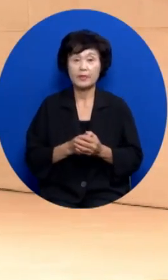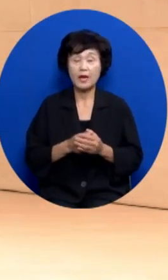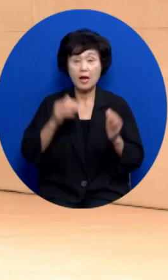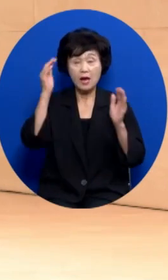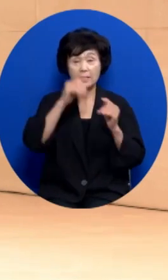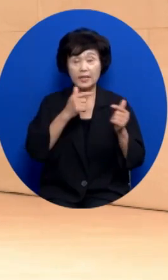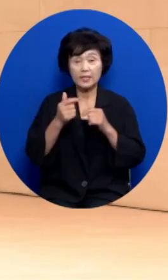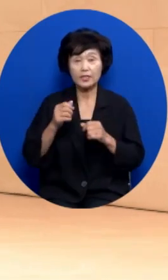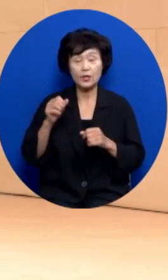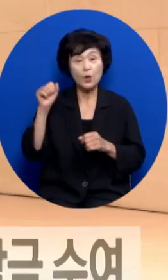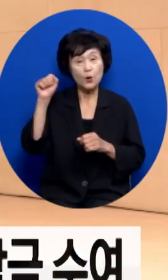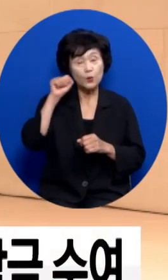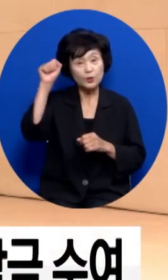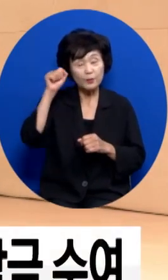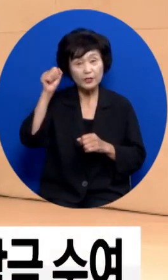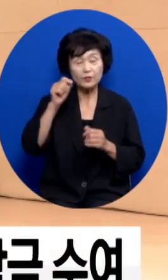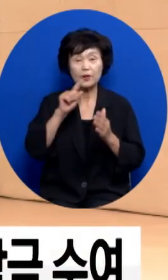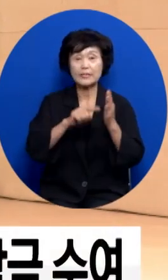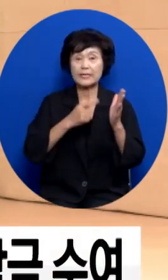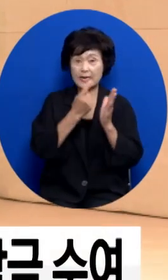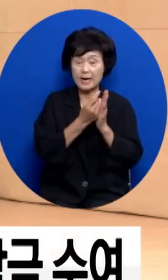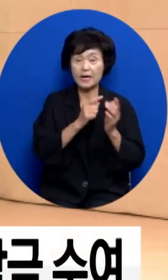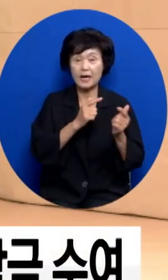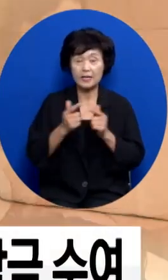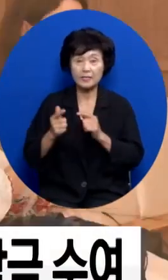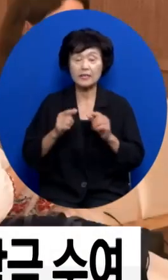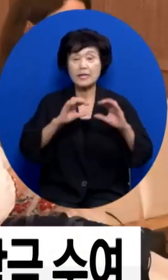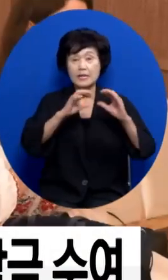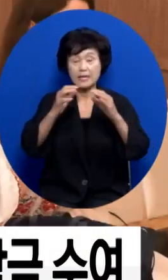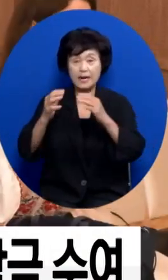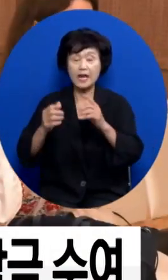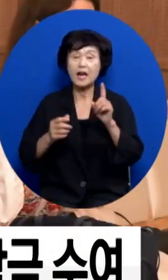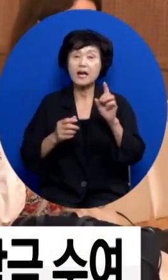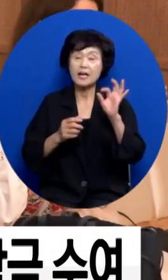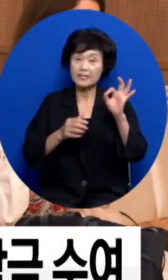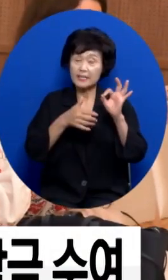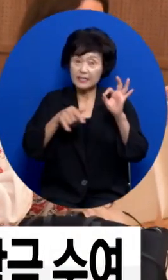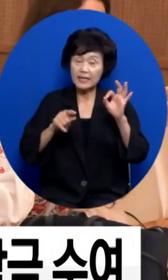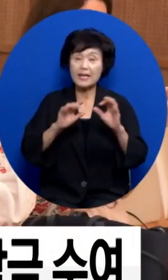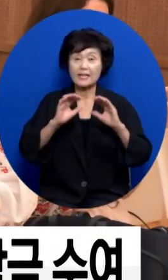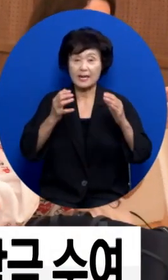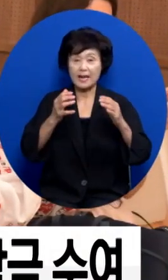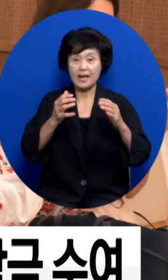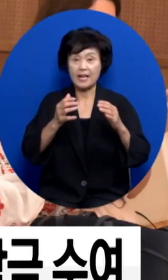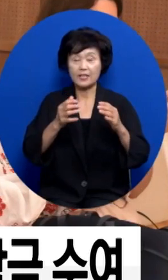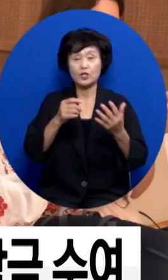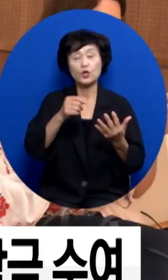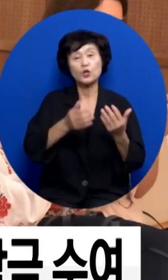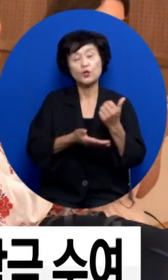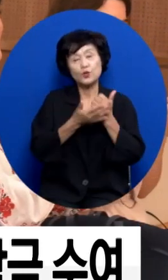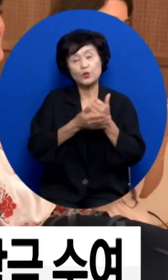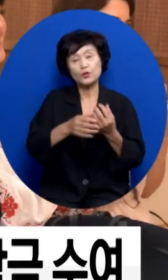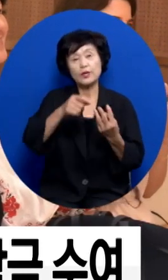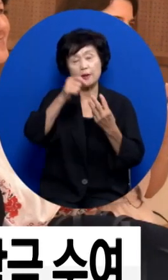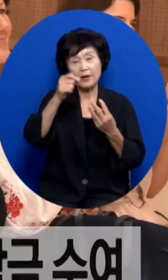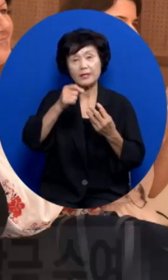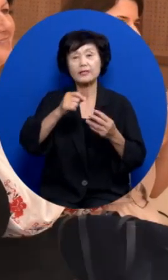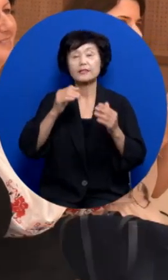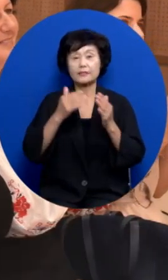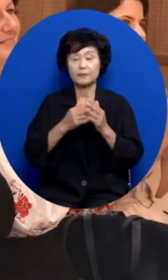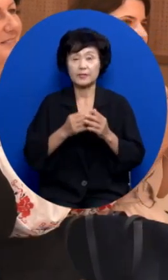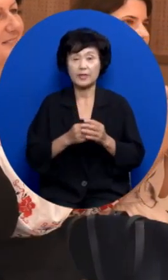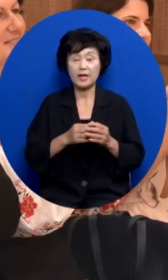장학생은 우즈베키스탄과 스리랑카 등 10개 국가 출신으로 자국대사관 추천을 받아 선정됐습니다. 25일